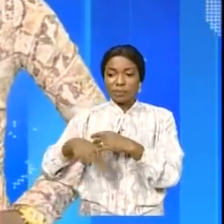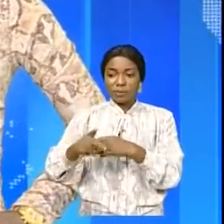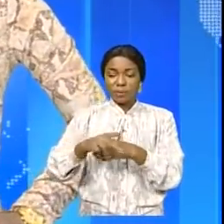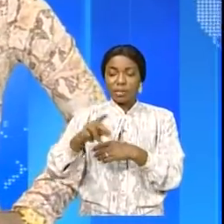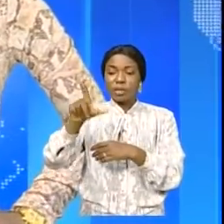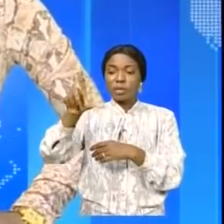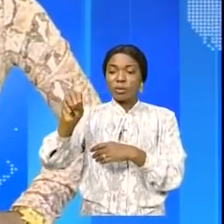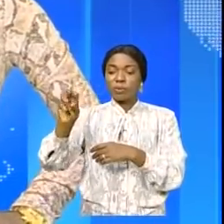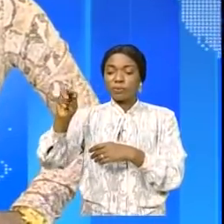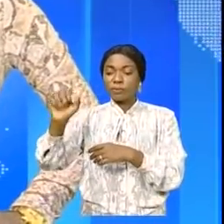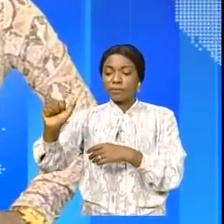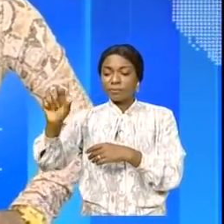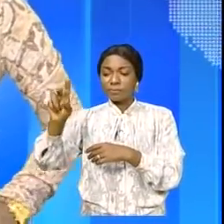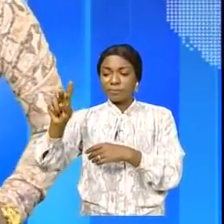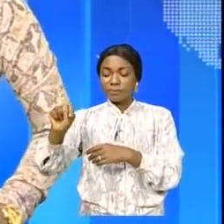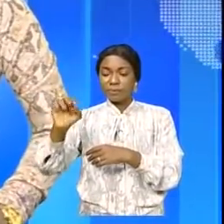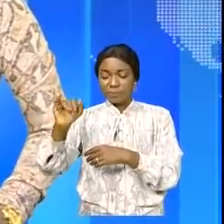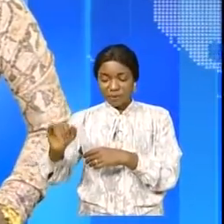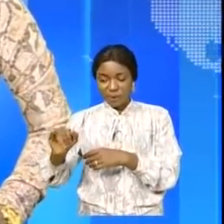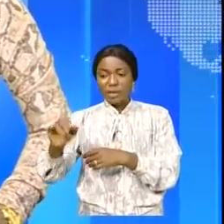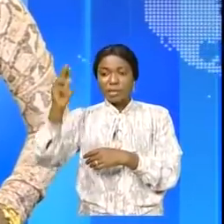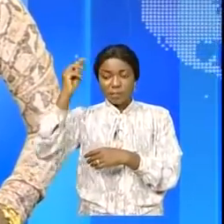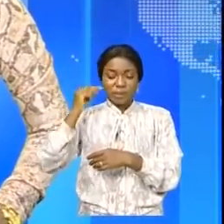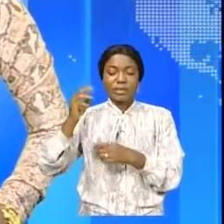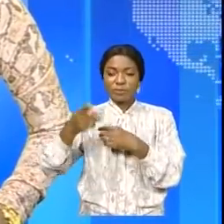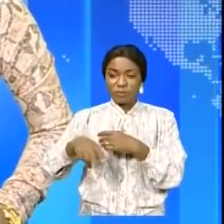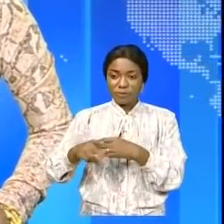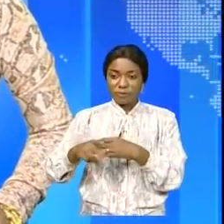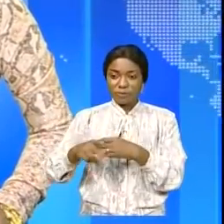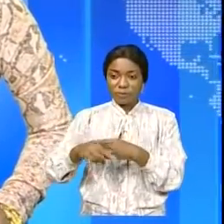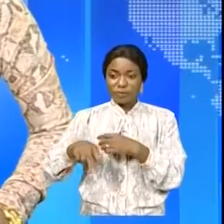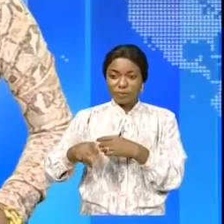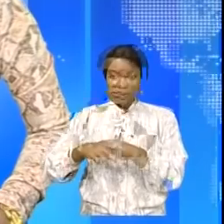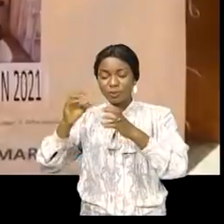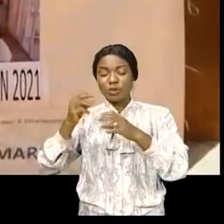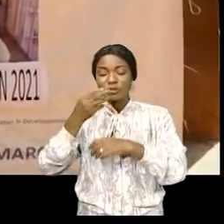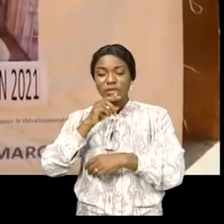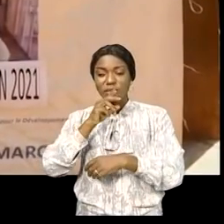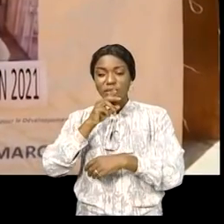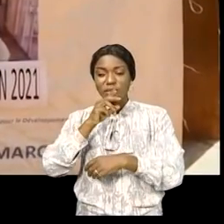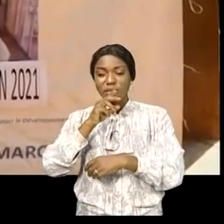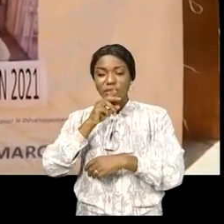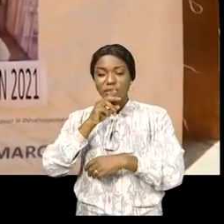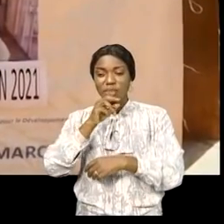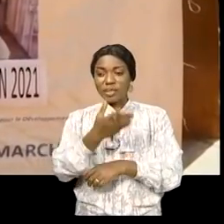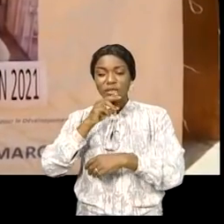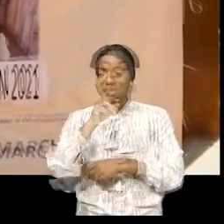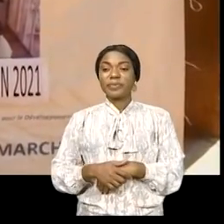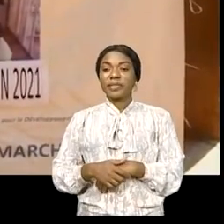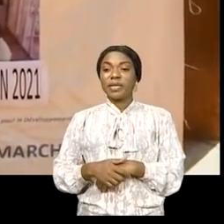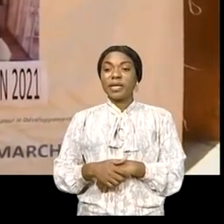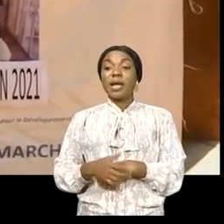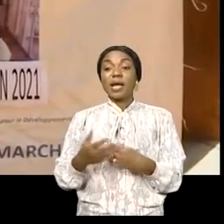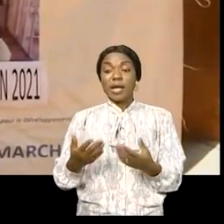Lomami sous la supervision de la ministre provinciale de la communication. J'ai dit Lève-toi